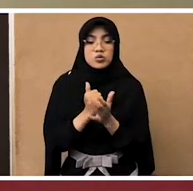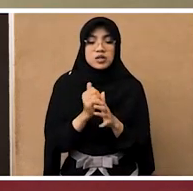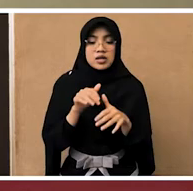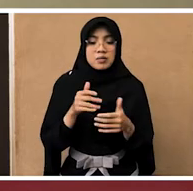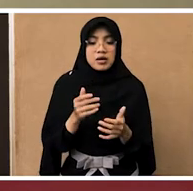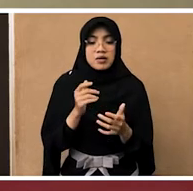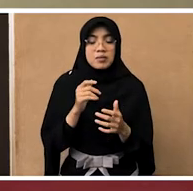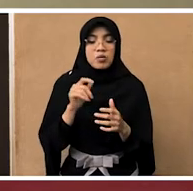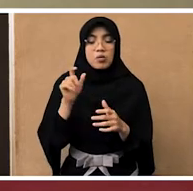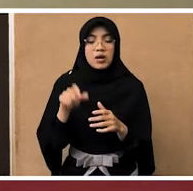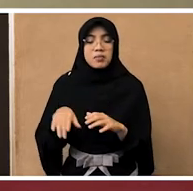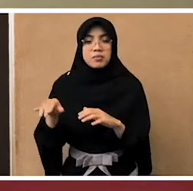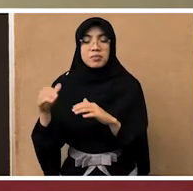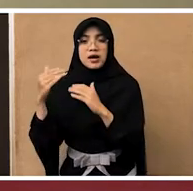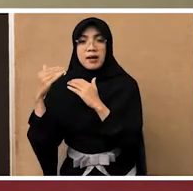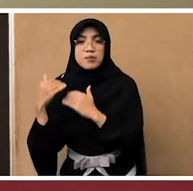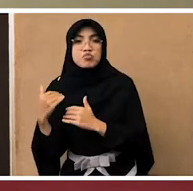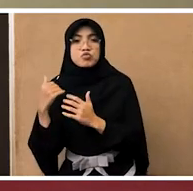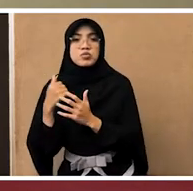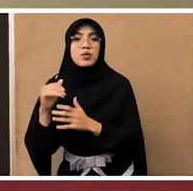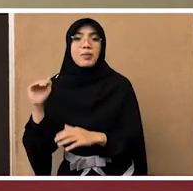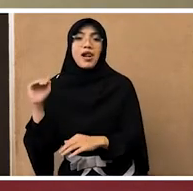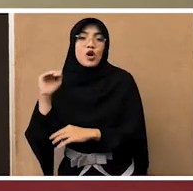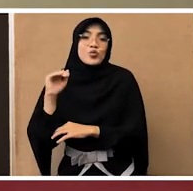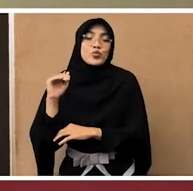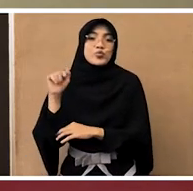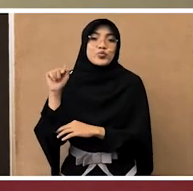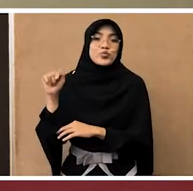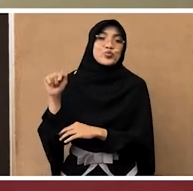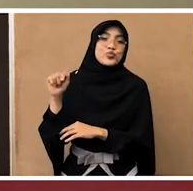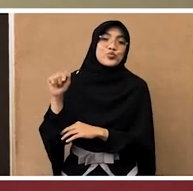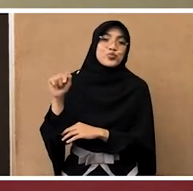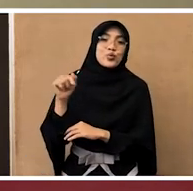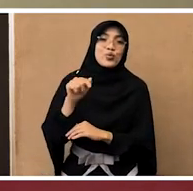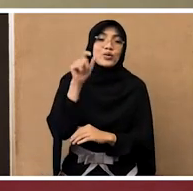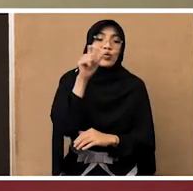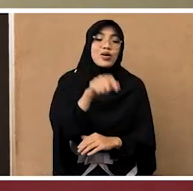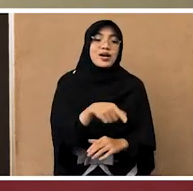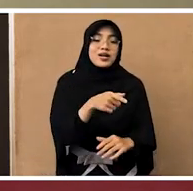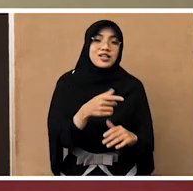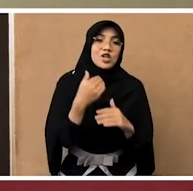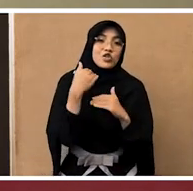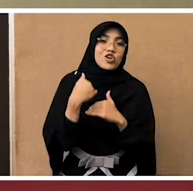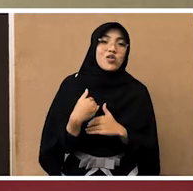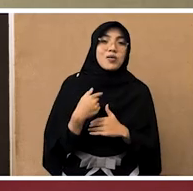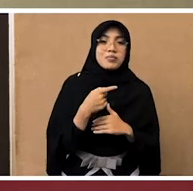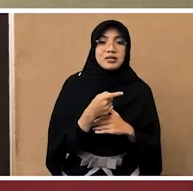justru penghapus sendiri yang jadi pelaku kejahatan terhadap orang yang diampuni